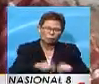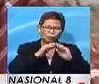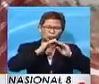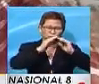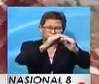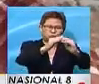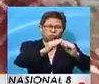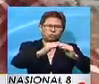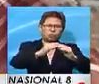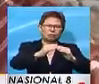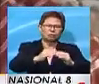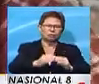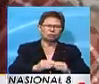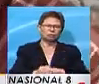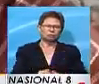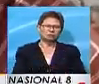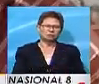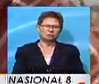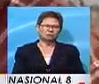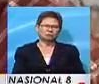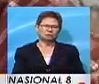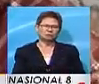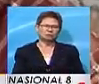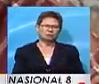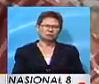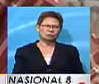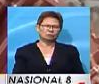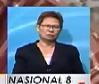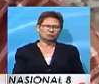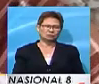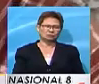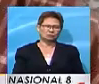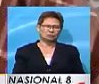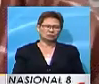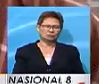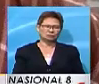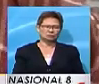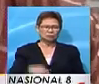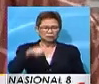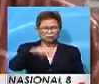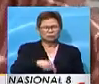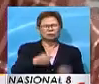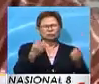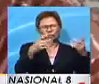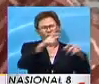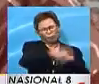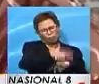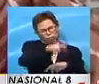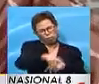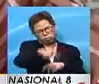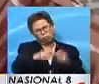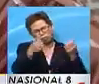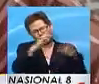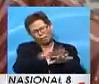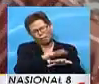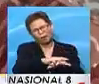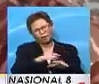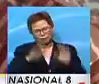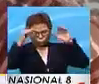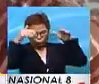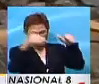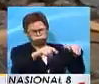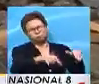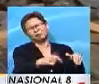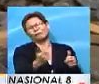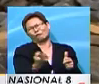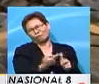dulu patutnya patut di kediaman yang adauk patut di siniahna di sini ramai penduduk ni sepatutnya berilah keutaman di sini